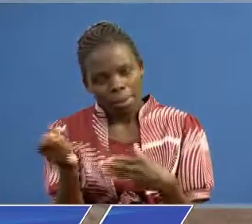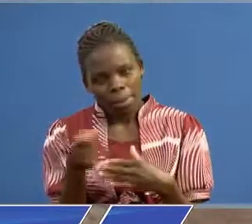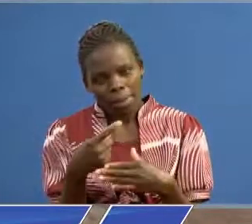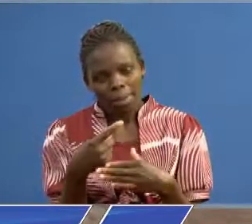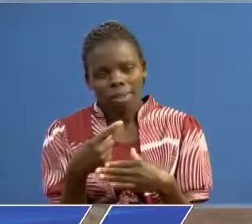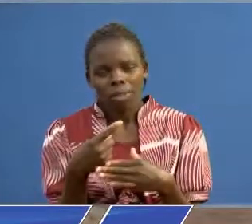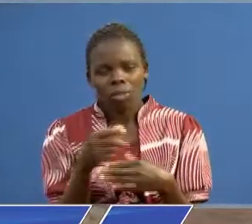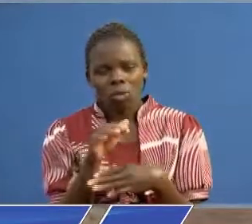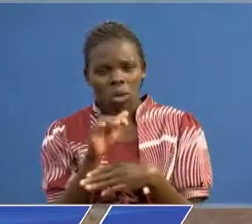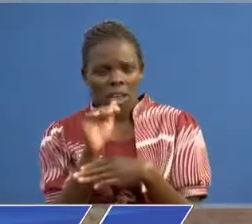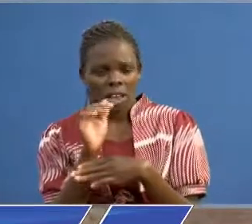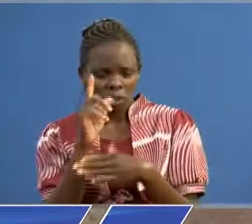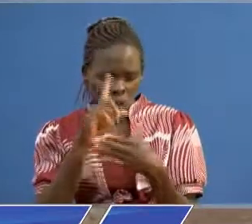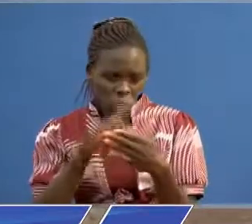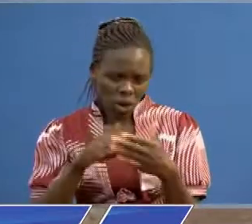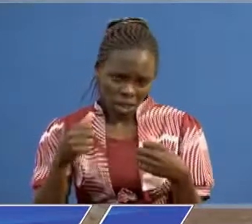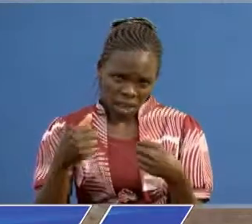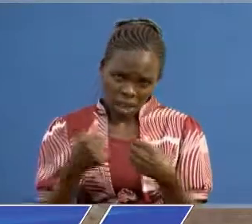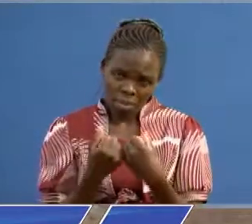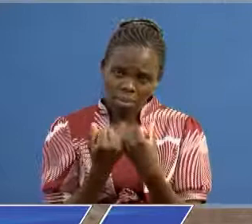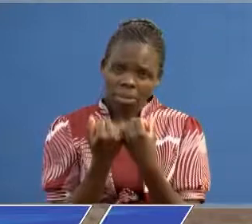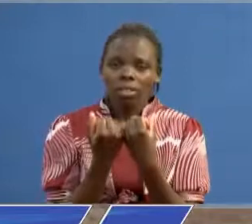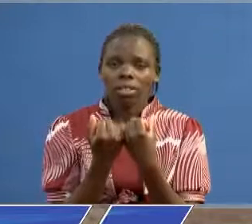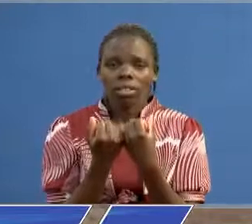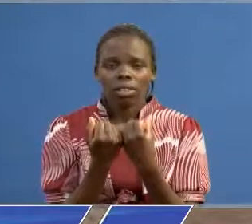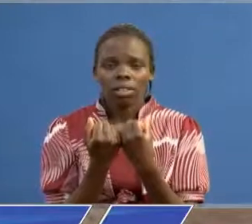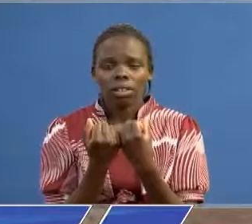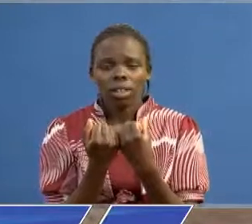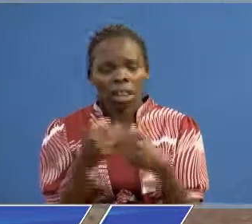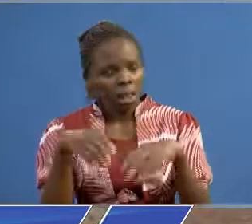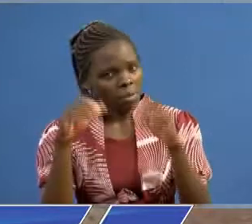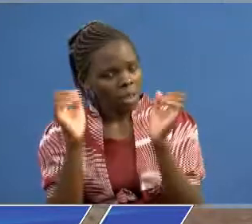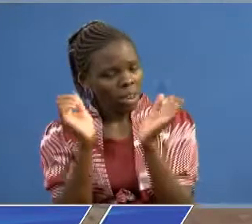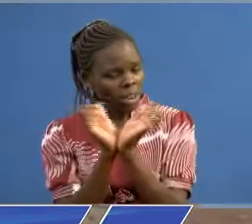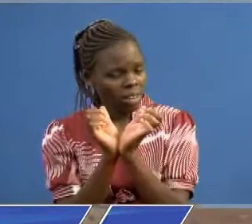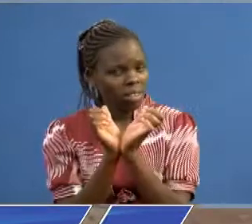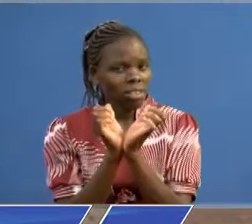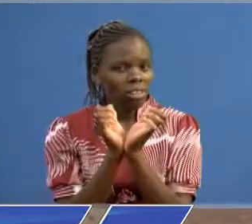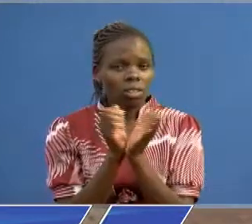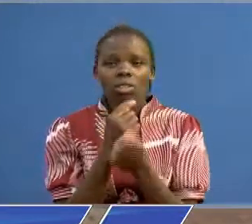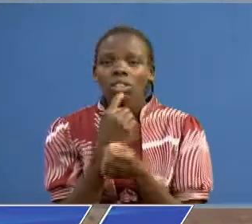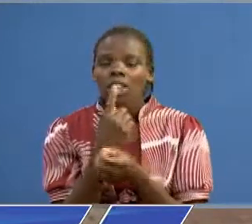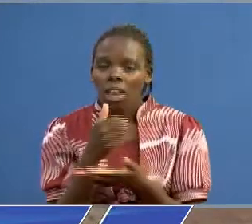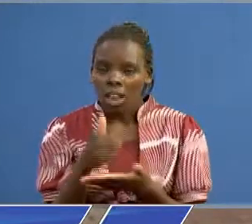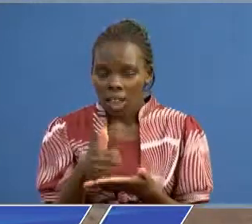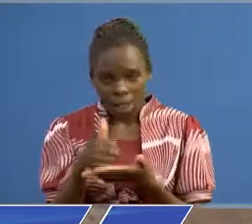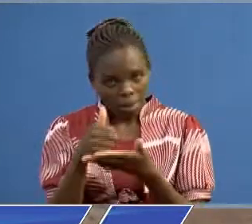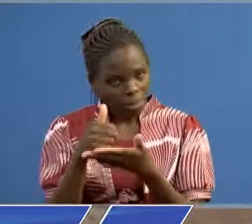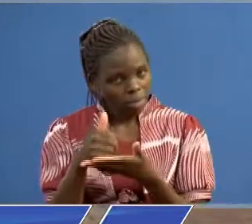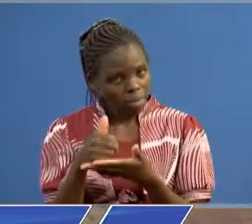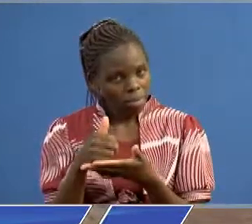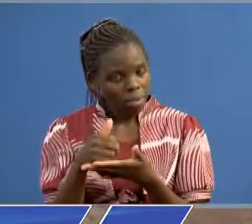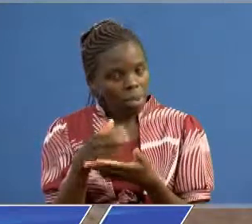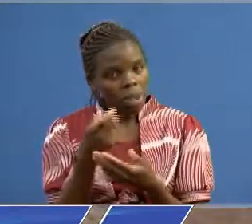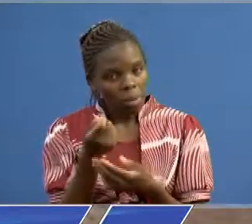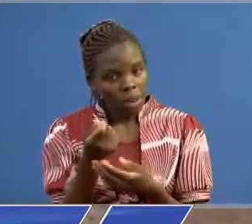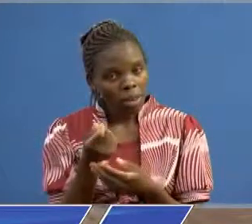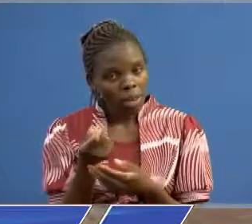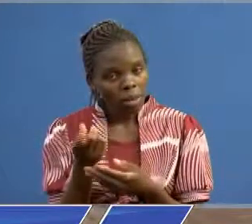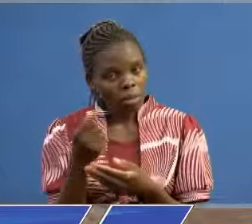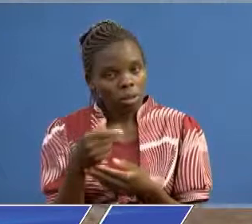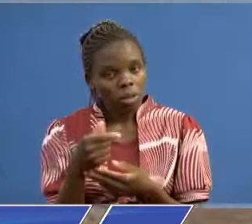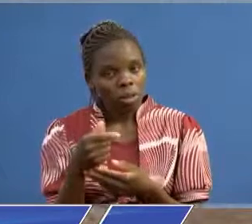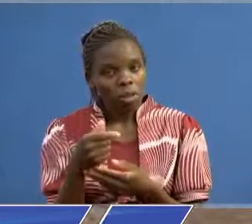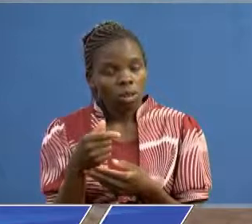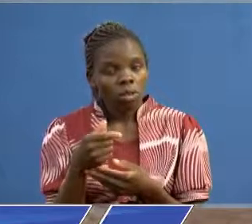nikuje kuuliza what happened. Sasa nimeshikwa. Mliniambia mtanisaidia na hizo pesa ndio nirudisha kwa